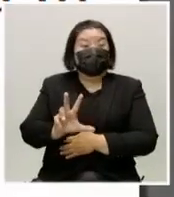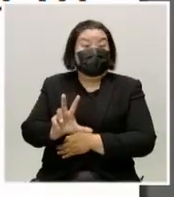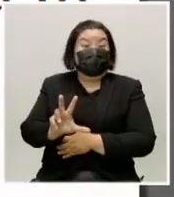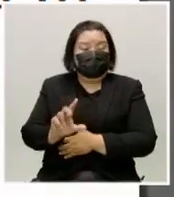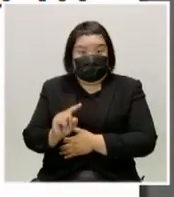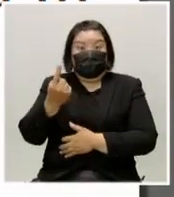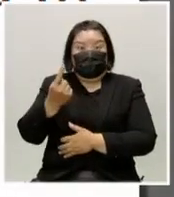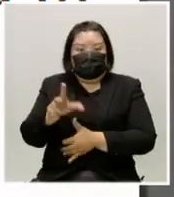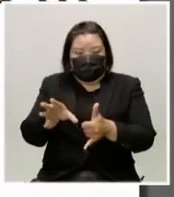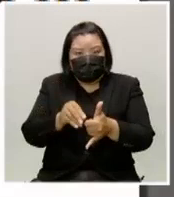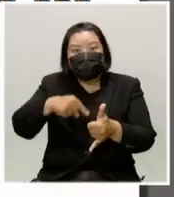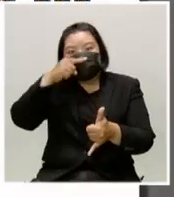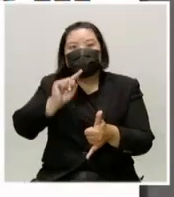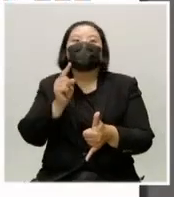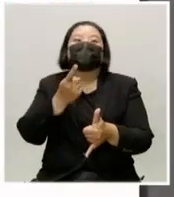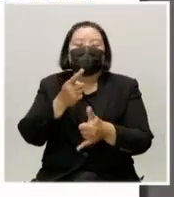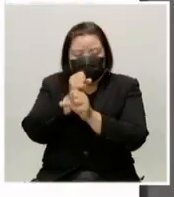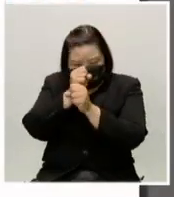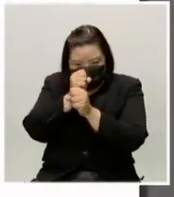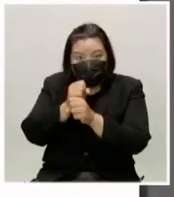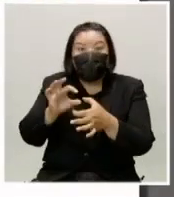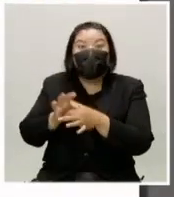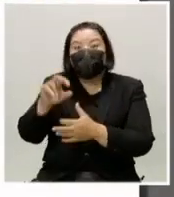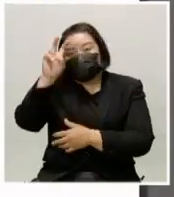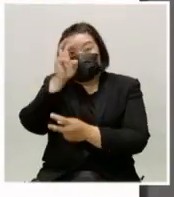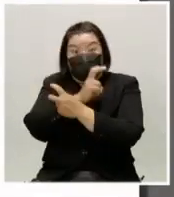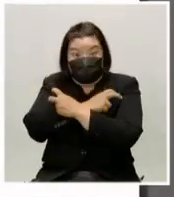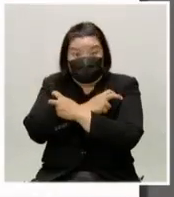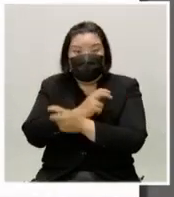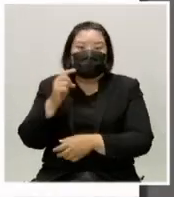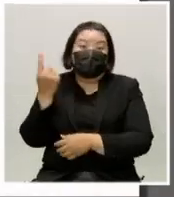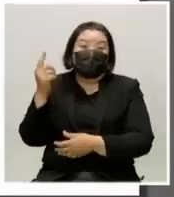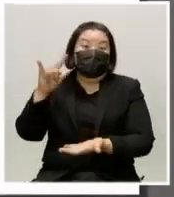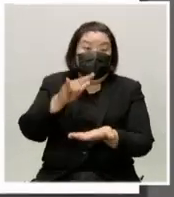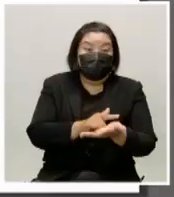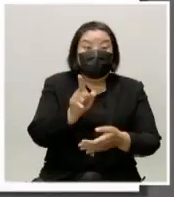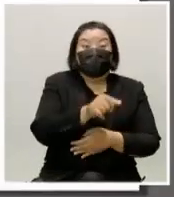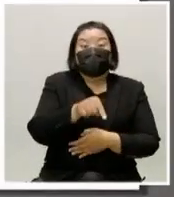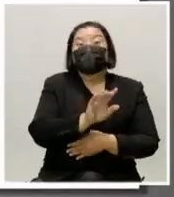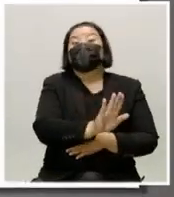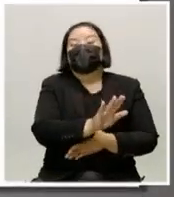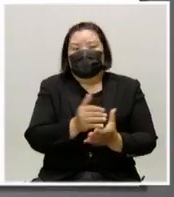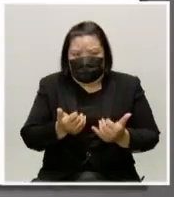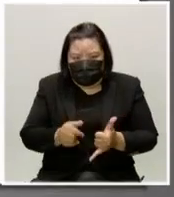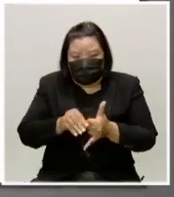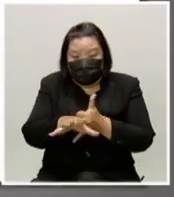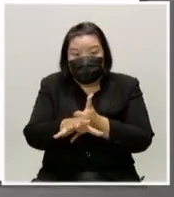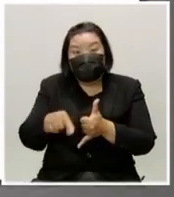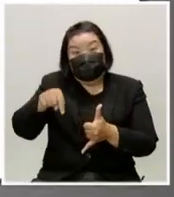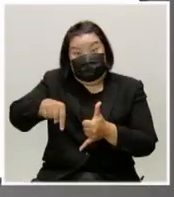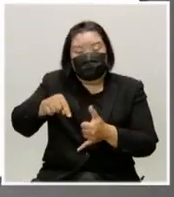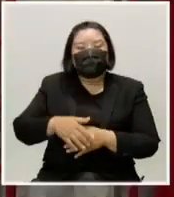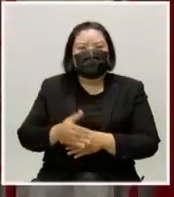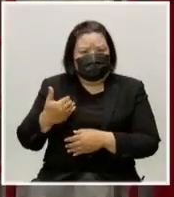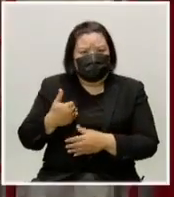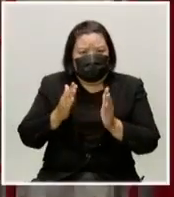ในประเทศไทยตั้งแต่แรกจากนักท่องเที่ยวชาวอียิปต์และในประเทศอังกฤษเองพบว่าสายพันธุ์ใหม่ของไทยนี้ตรวจพบ